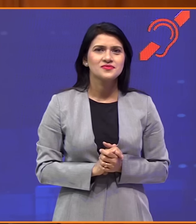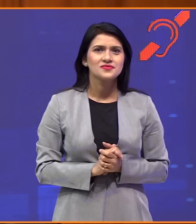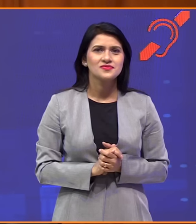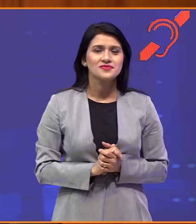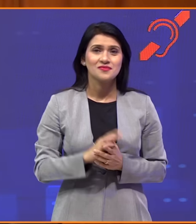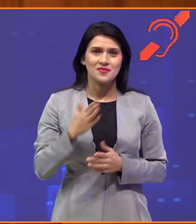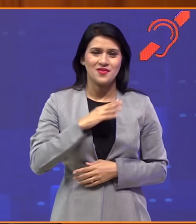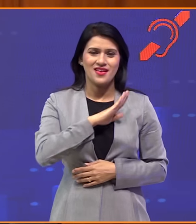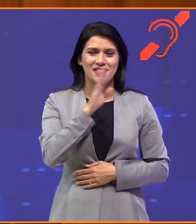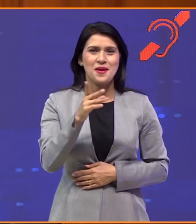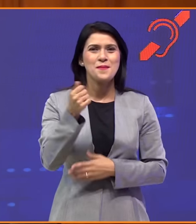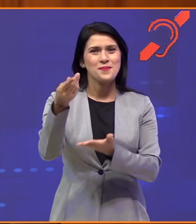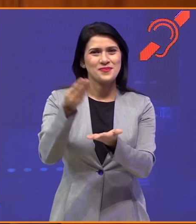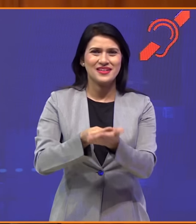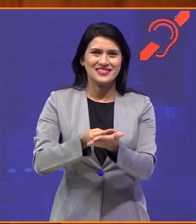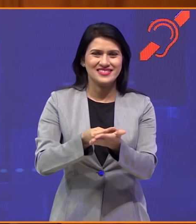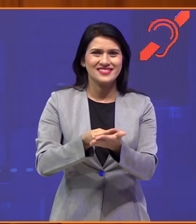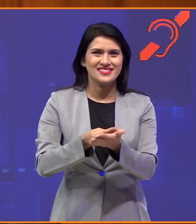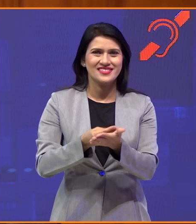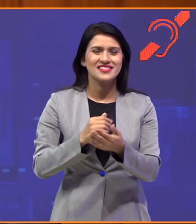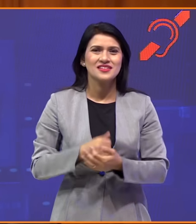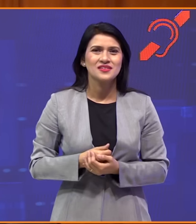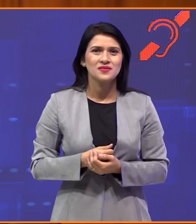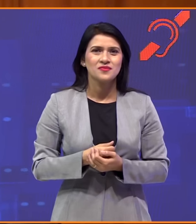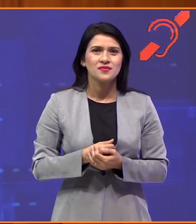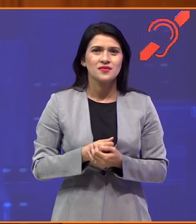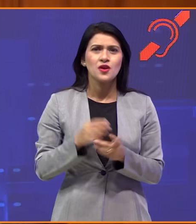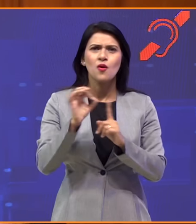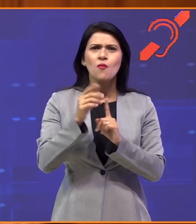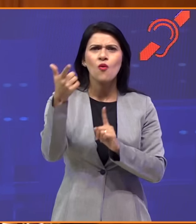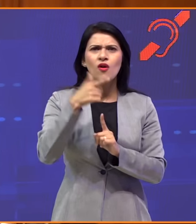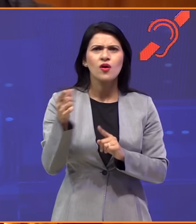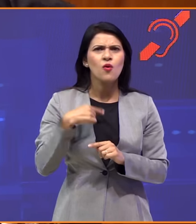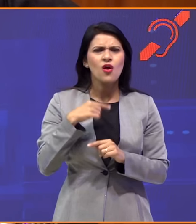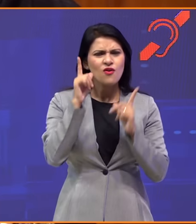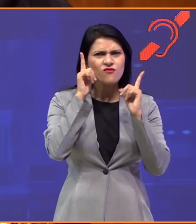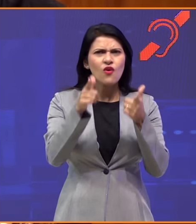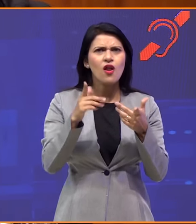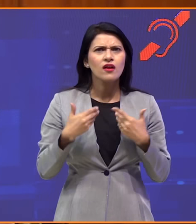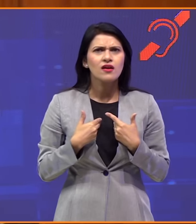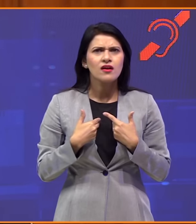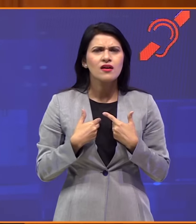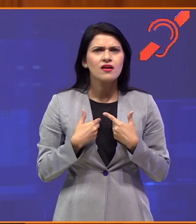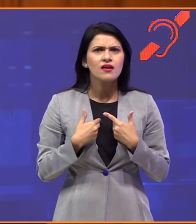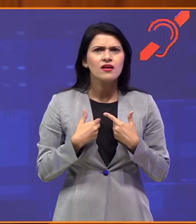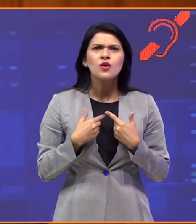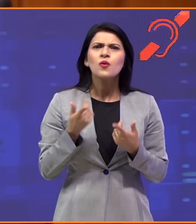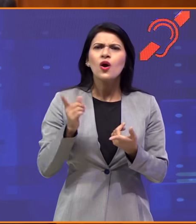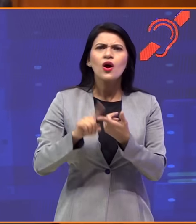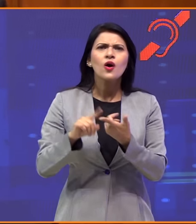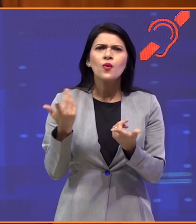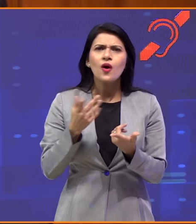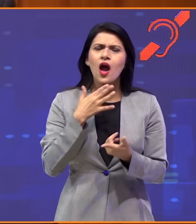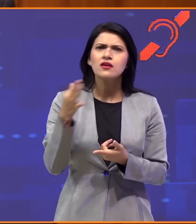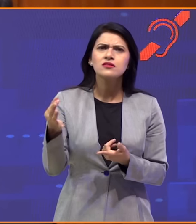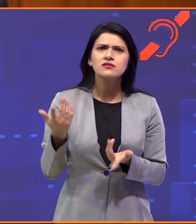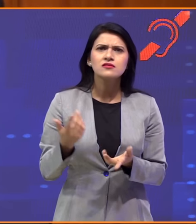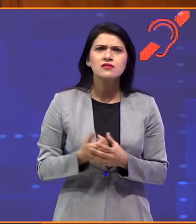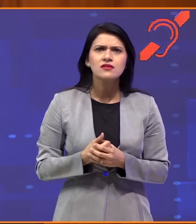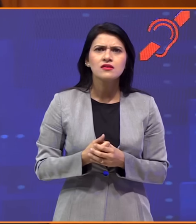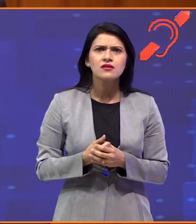पैसा लेने गया तो प्रोड्यूसर ने कहा यार मुझे तो बेवकूफ बना दिया गया मैंने कहा क्यों